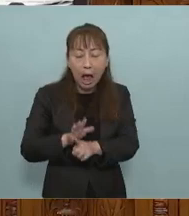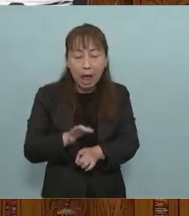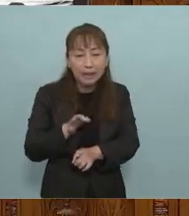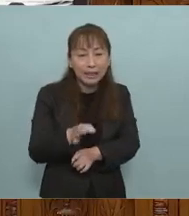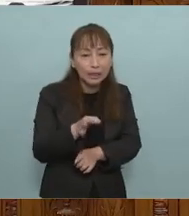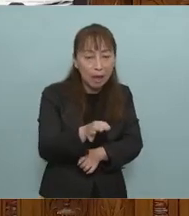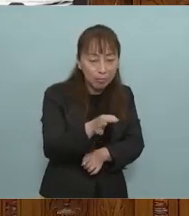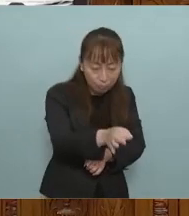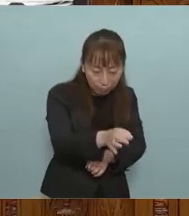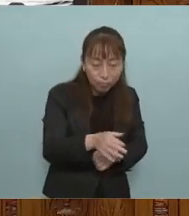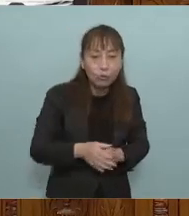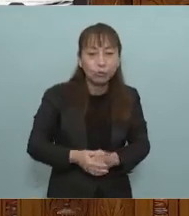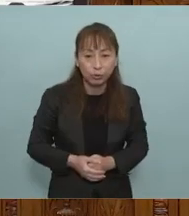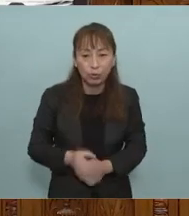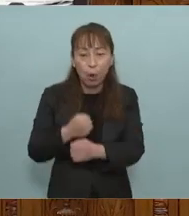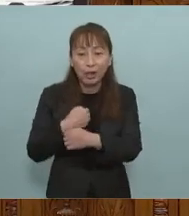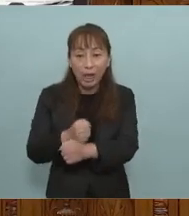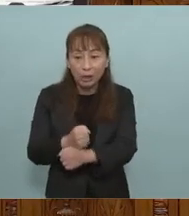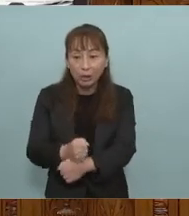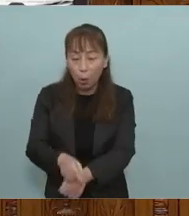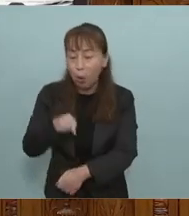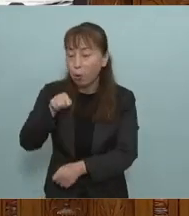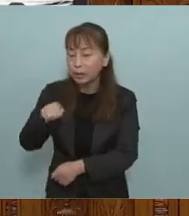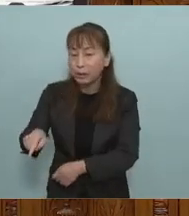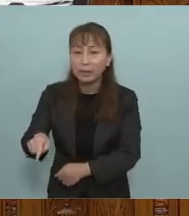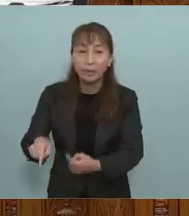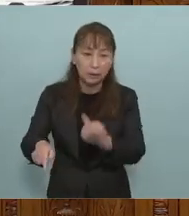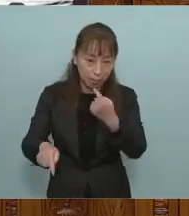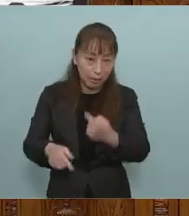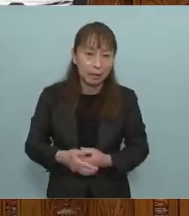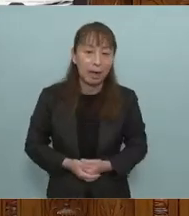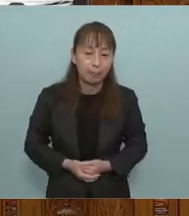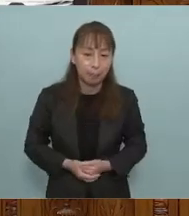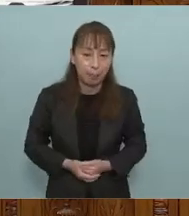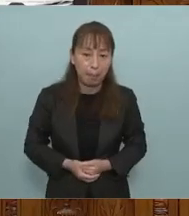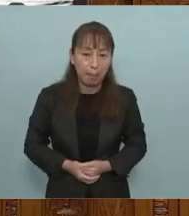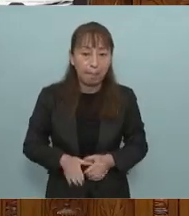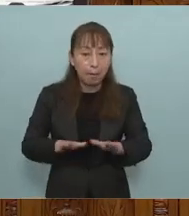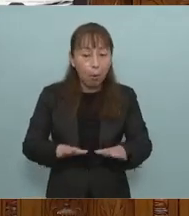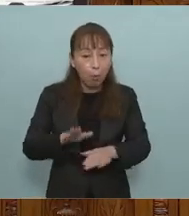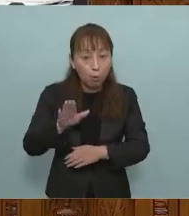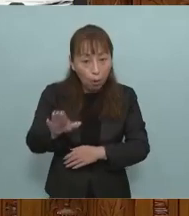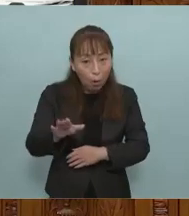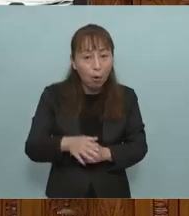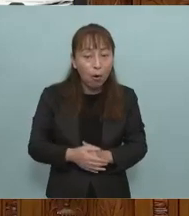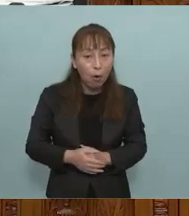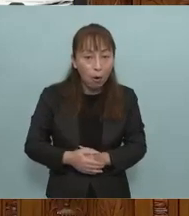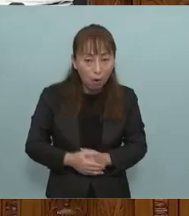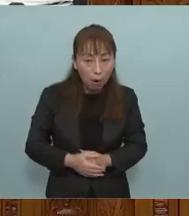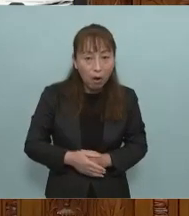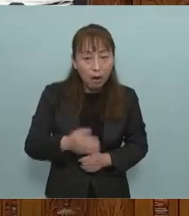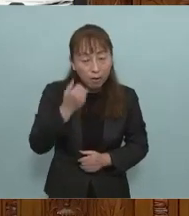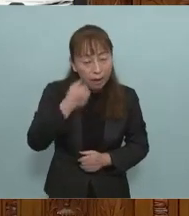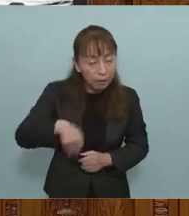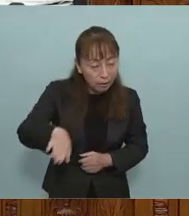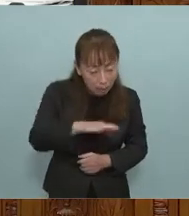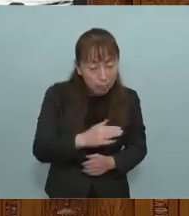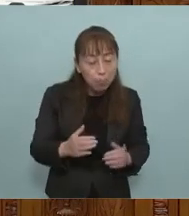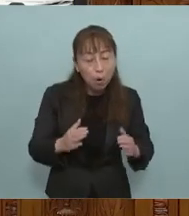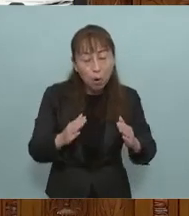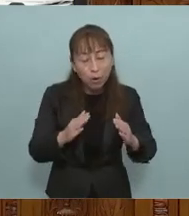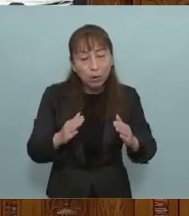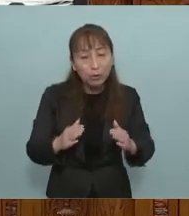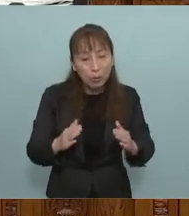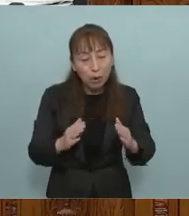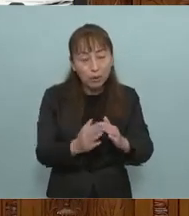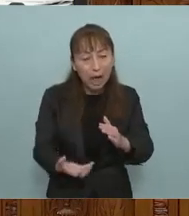方について検討を指示したところであり、今後全世代型社会保障構築